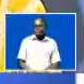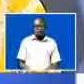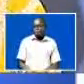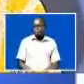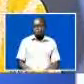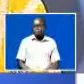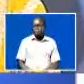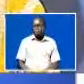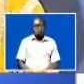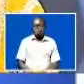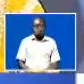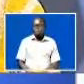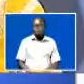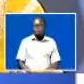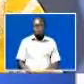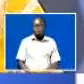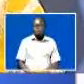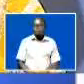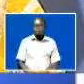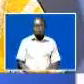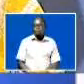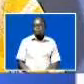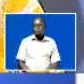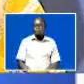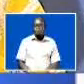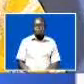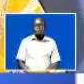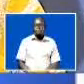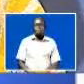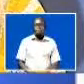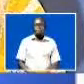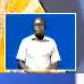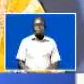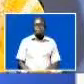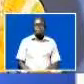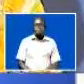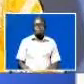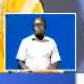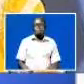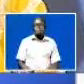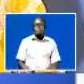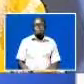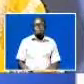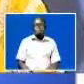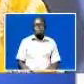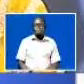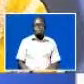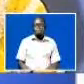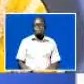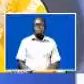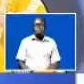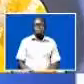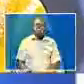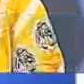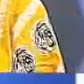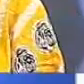nitamweka katika aina mbili. Naam. Kuna mwanamke mzuri, mwanamke mwema, na huyo mwanamke sumu. Sasa